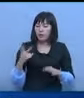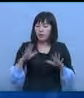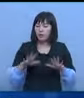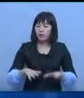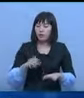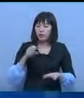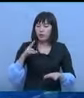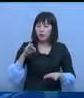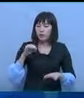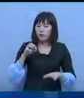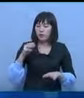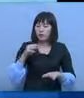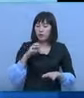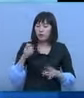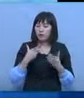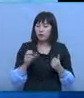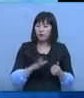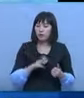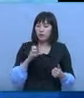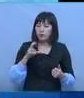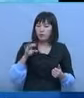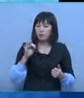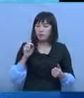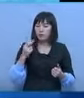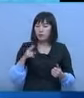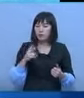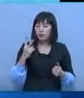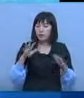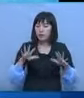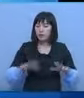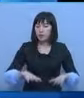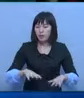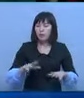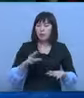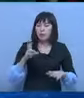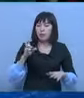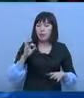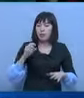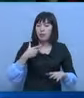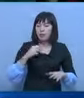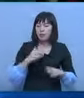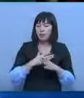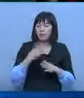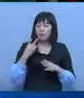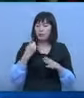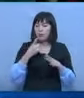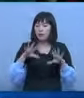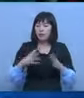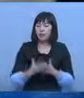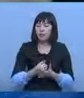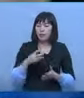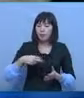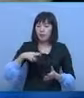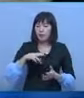Street Style командасын танылды. Speak Up тобындағылар екінші орын Дега Комек жастар бірінші орын иеленді. Контент және медиа